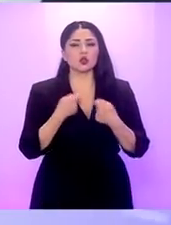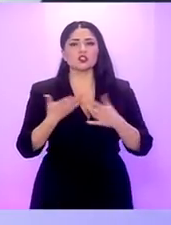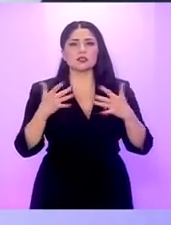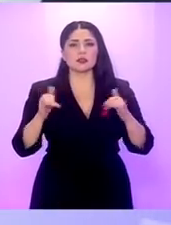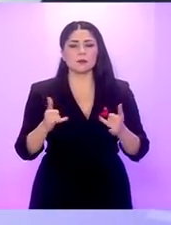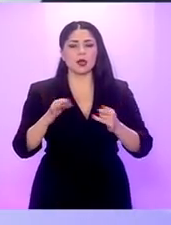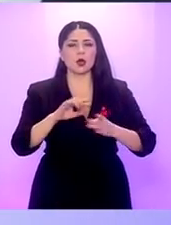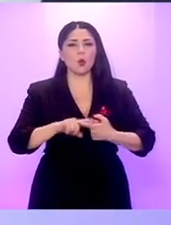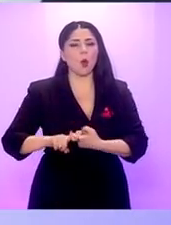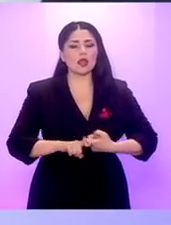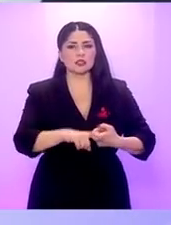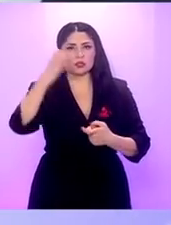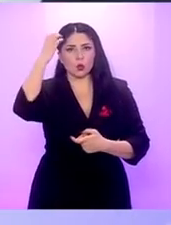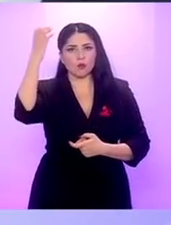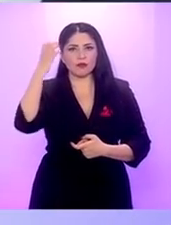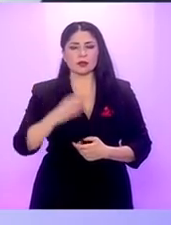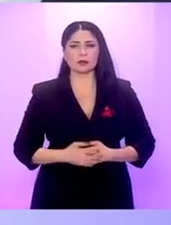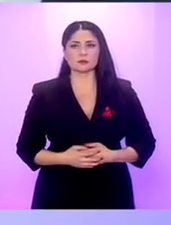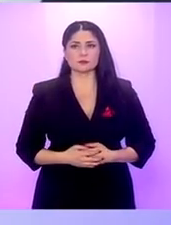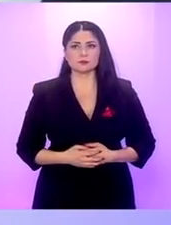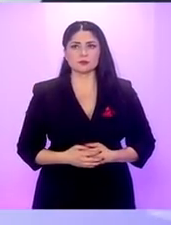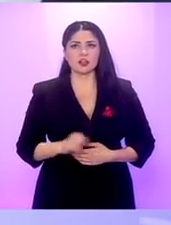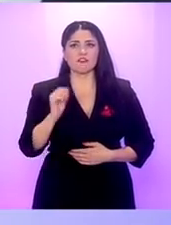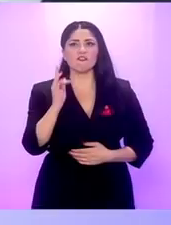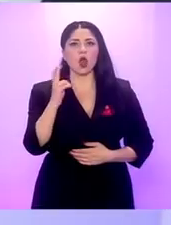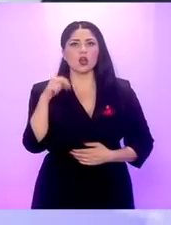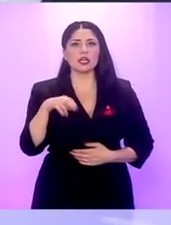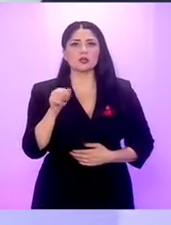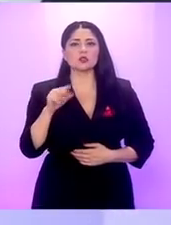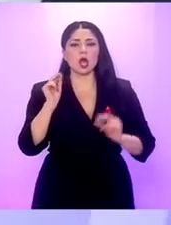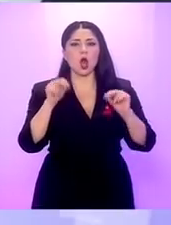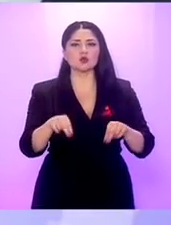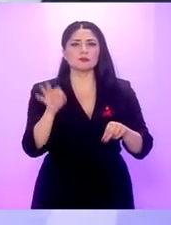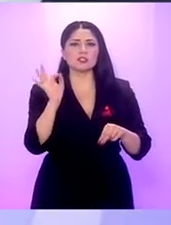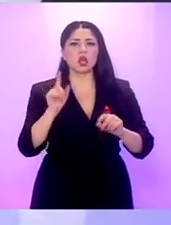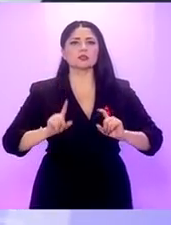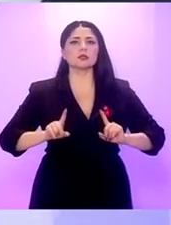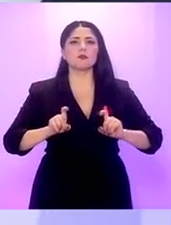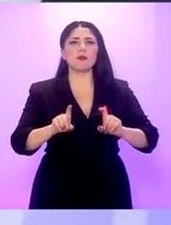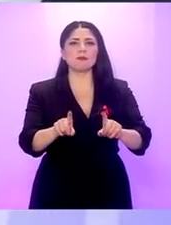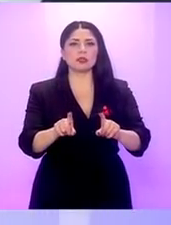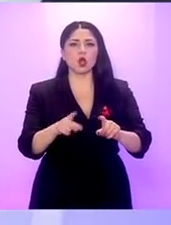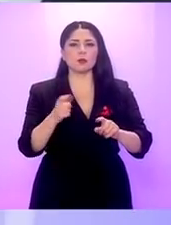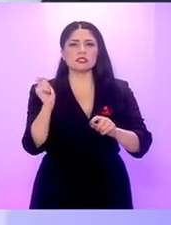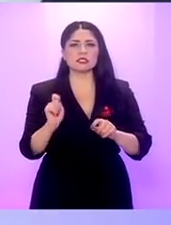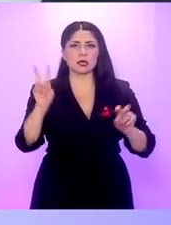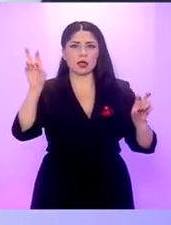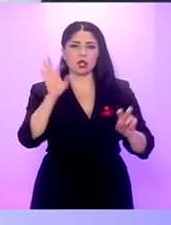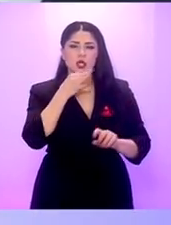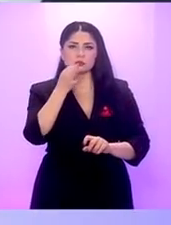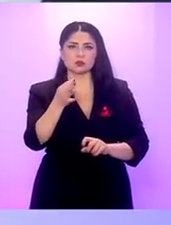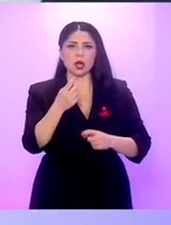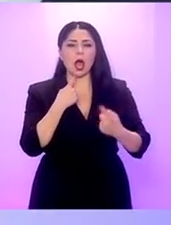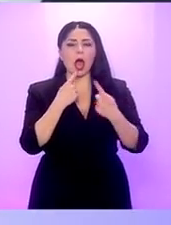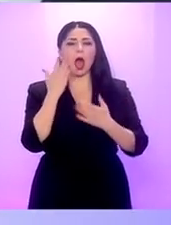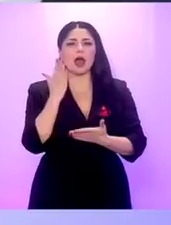de guvernare și nu numai. Florin Câțu s-a transformat în epidemiologul țării, a luat decizii fără să se consulte